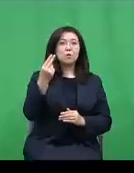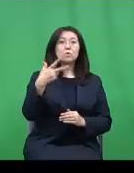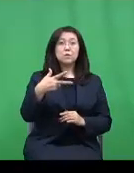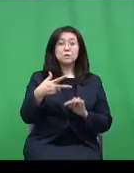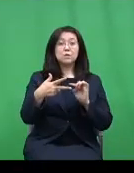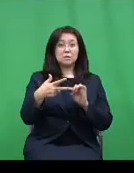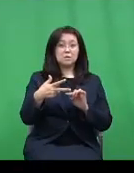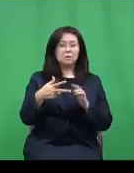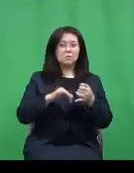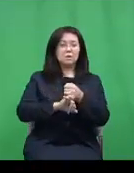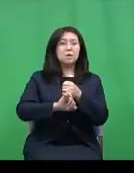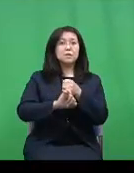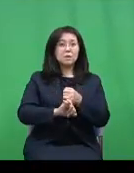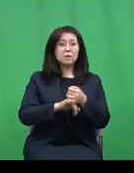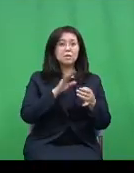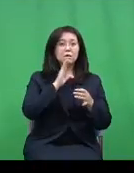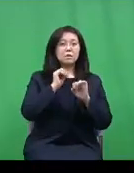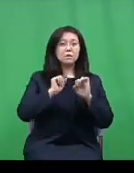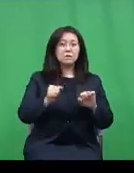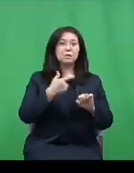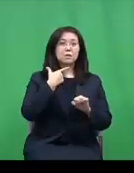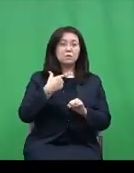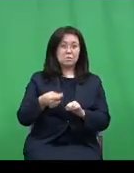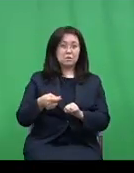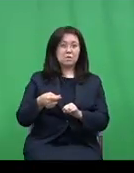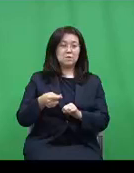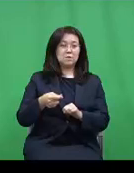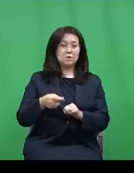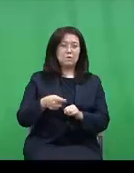いという強いご希望がありますので、